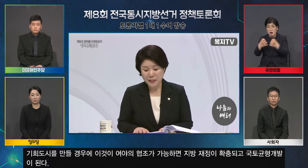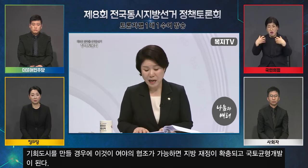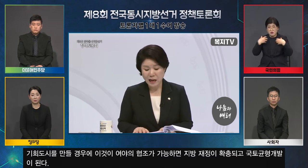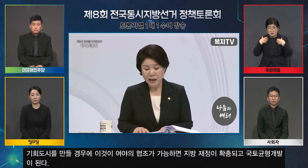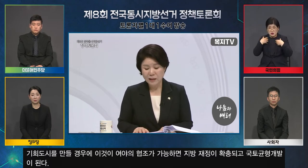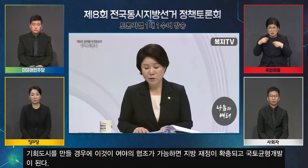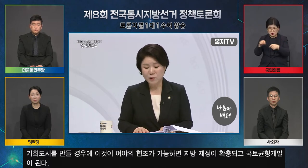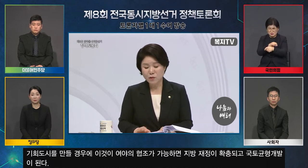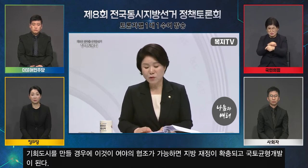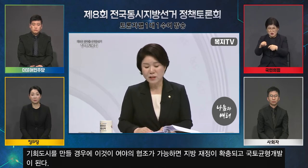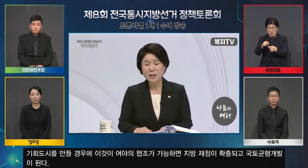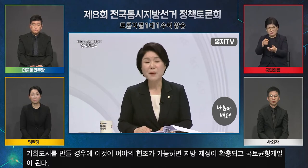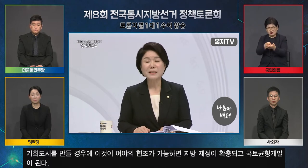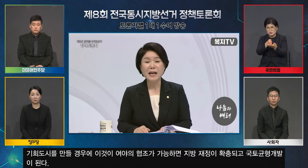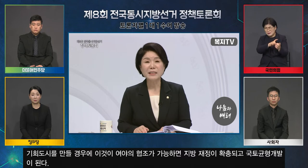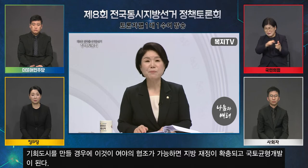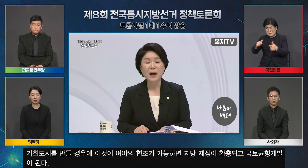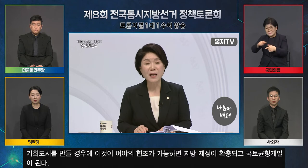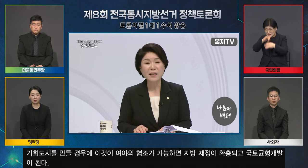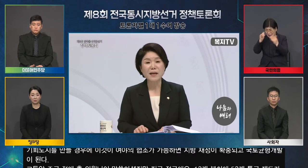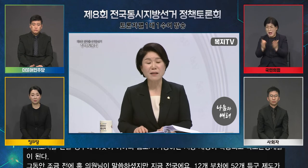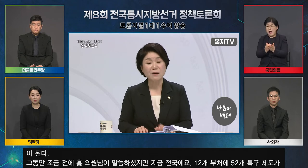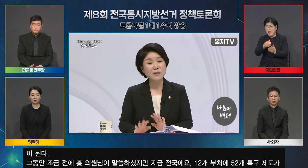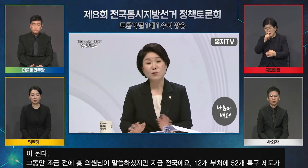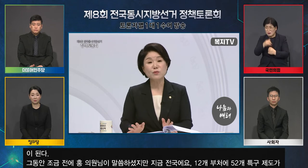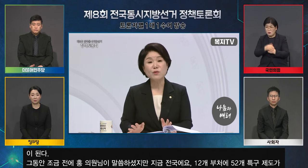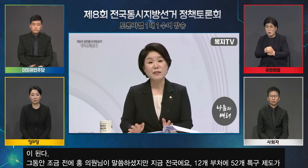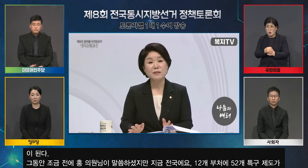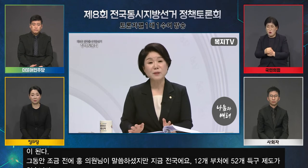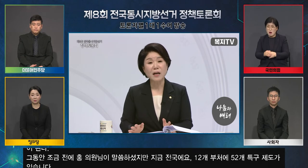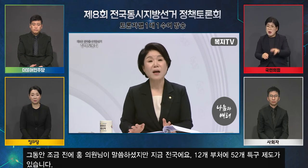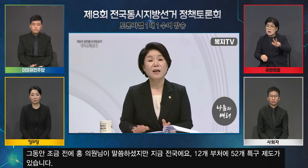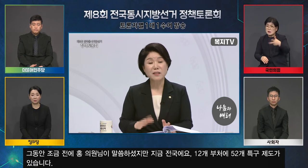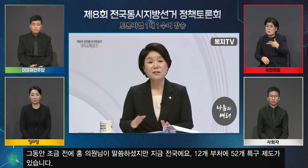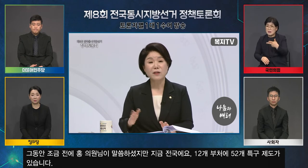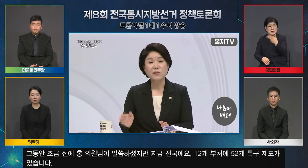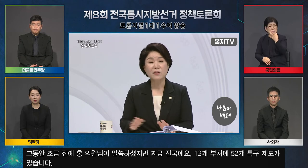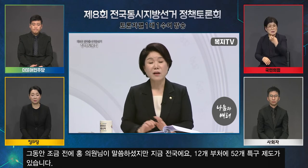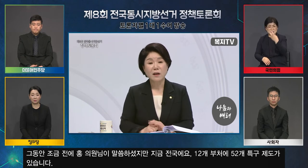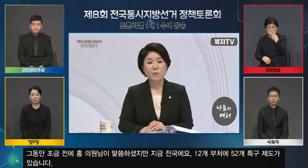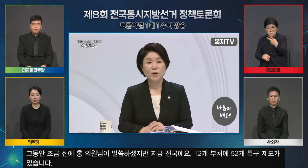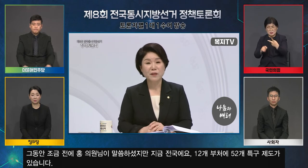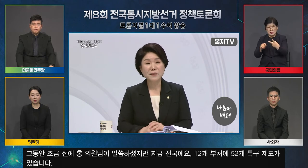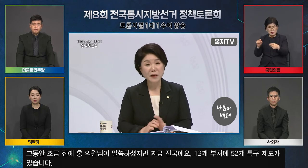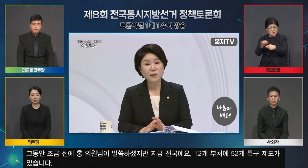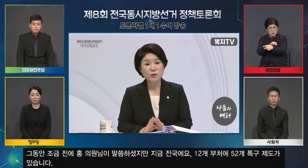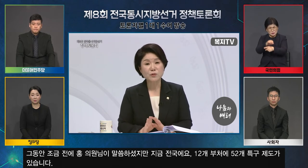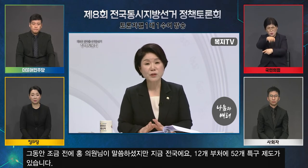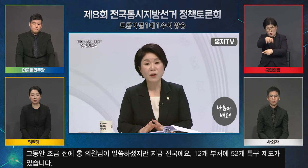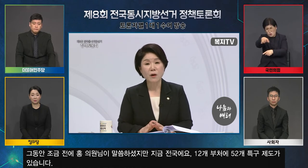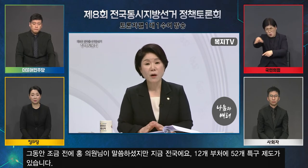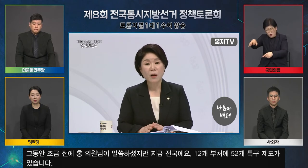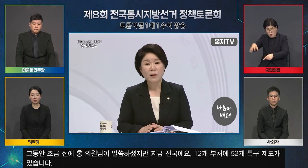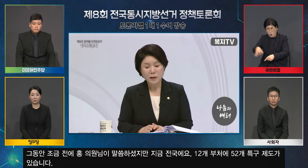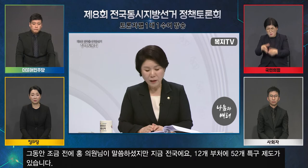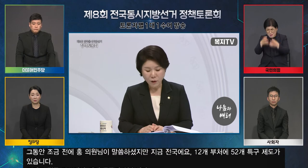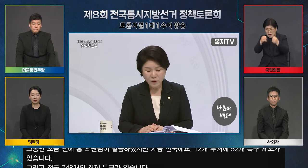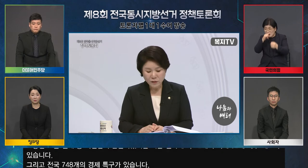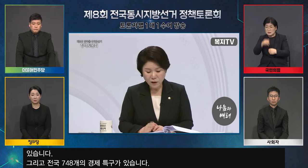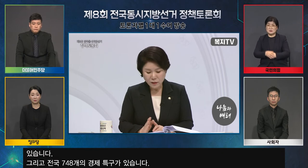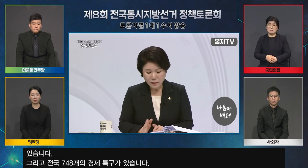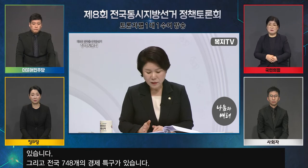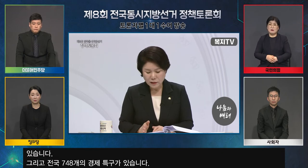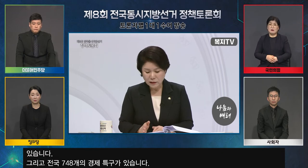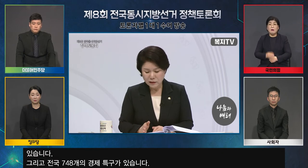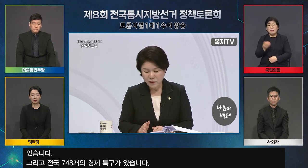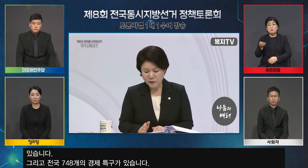제도가 있습니다. 그리고 전국 748개의 경제특구가 있습니다. 이런저런 경제형 특구죠. 그런데